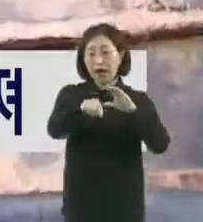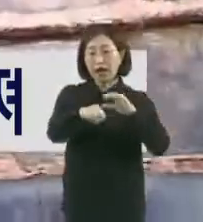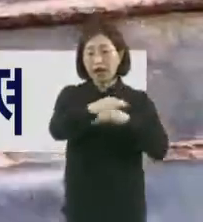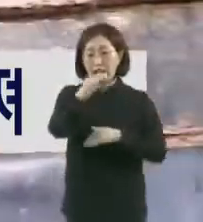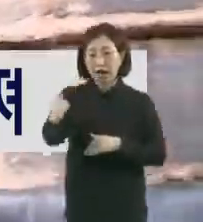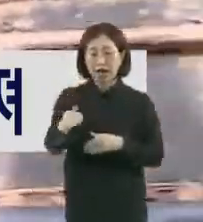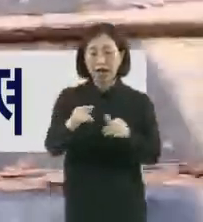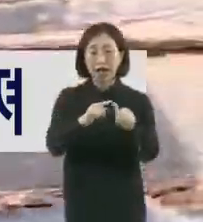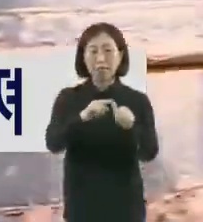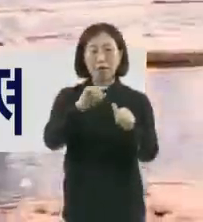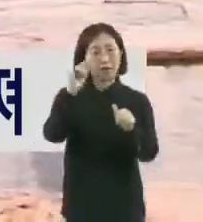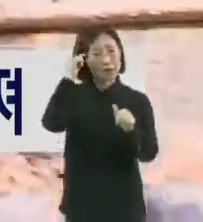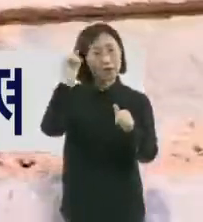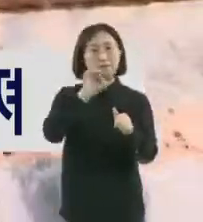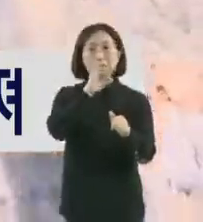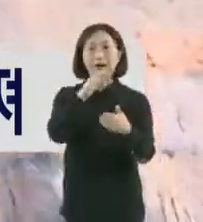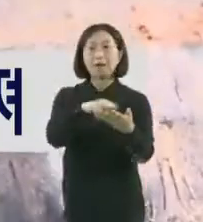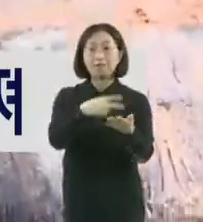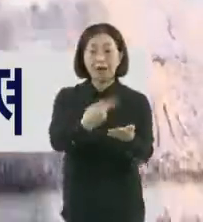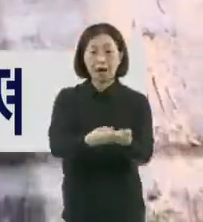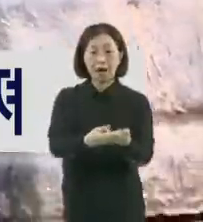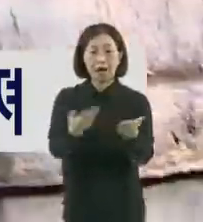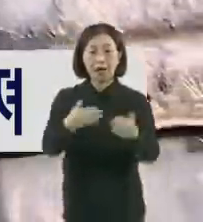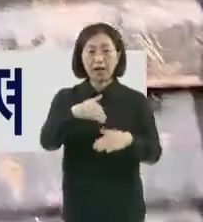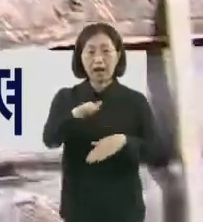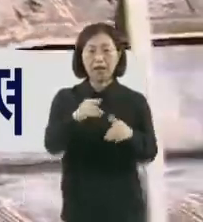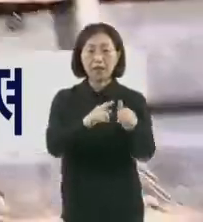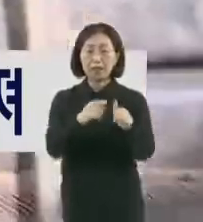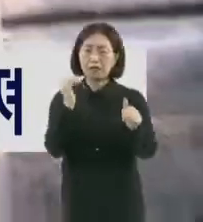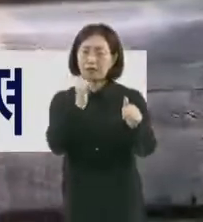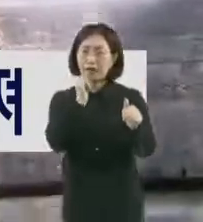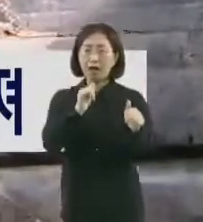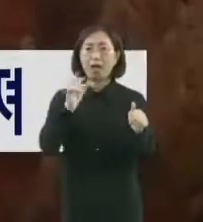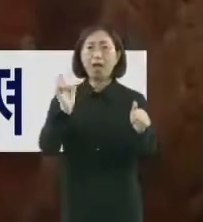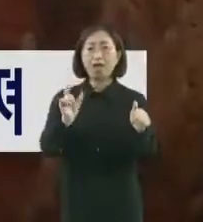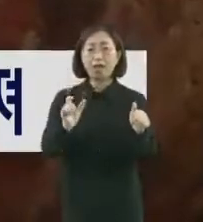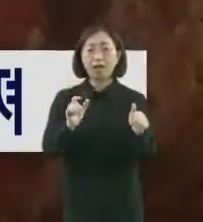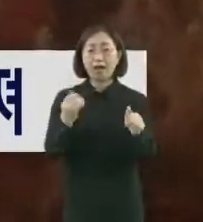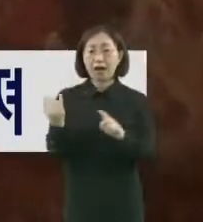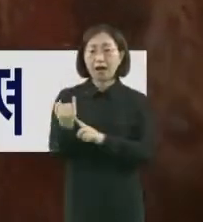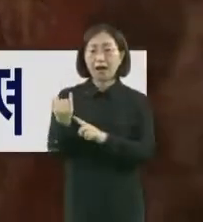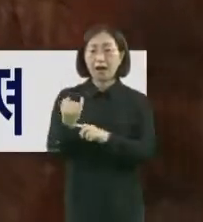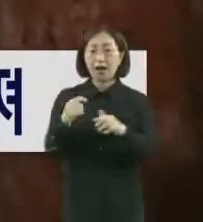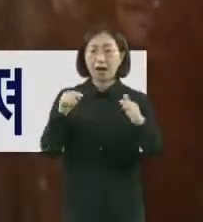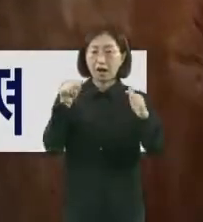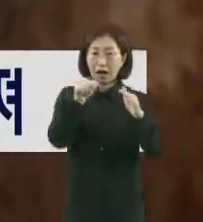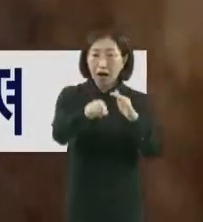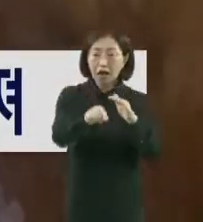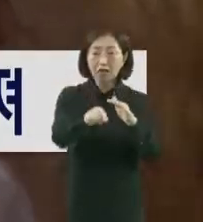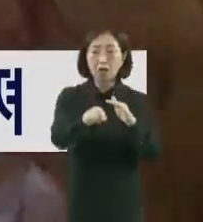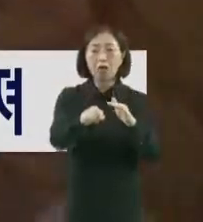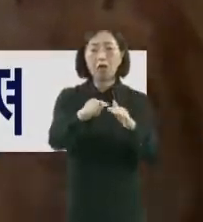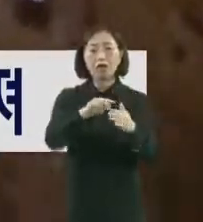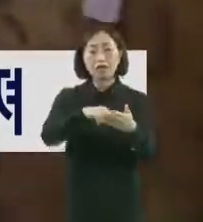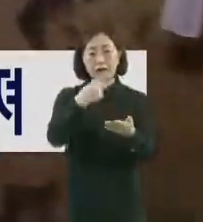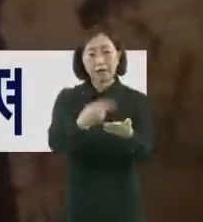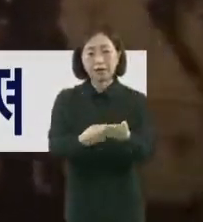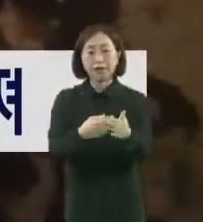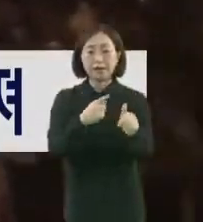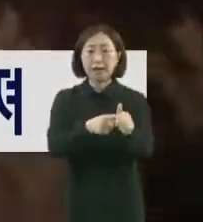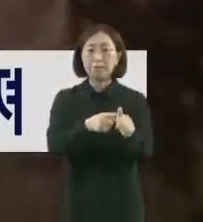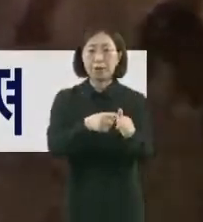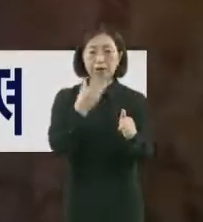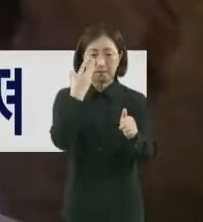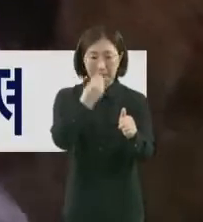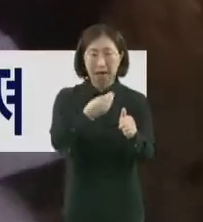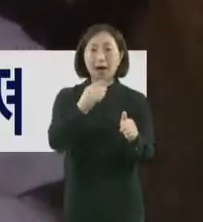의식 없이 쓰러져 있었으며 작업을 하러 간 남편의 연락이 닿지 않자 아내가 저장소 안에 들어가 쓰러진 남편을 신고한